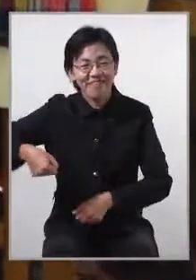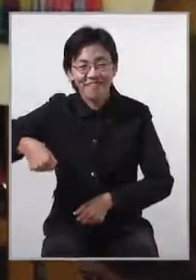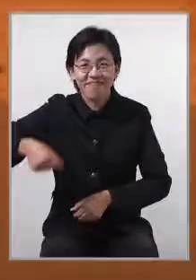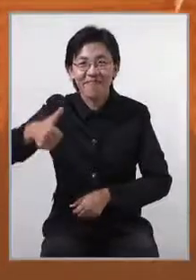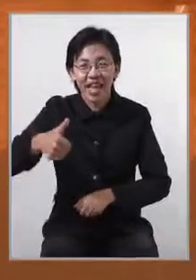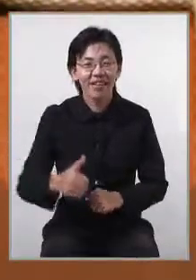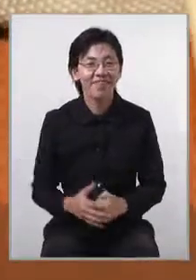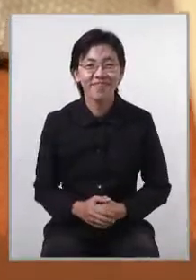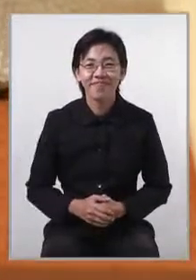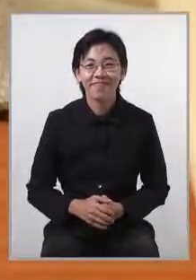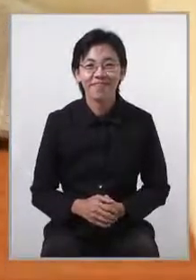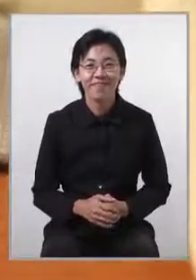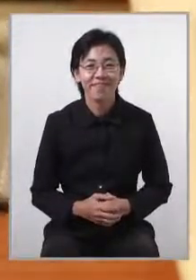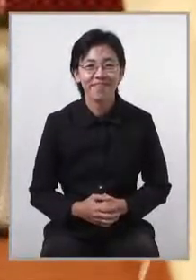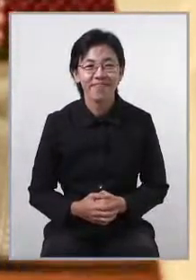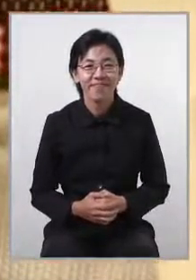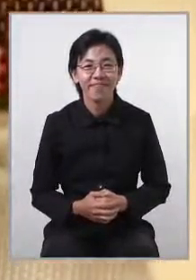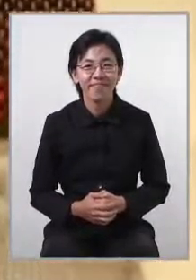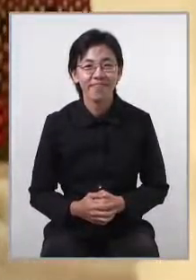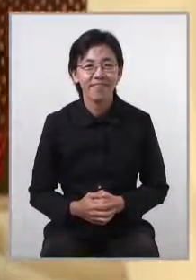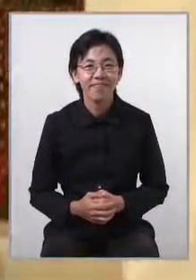านะ